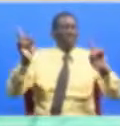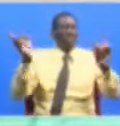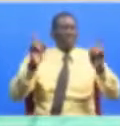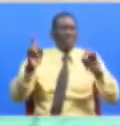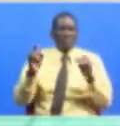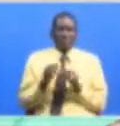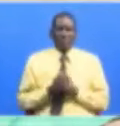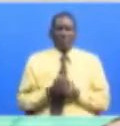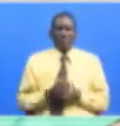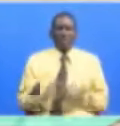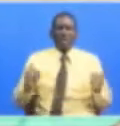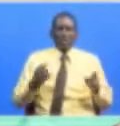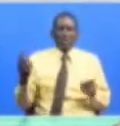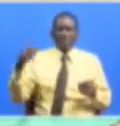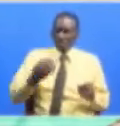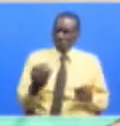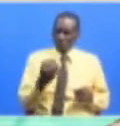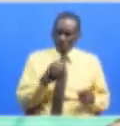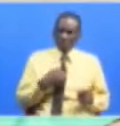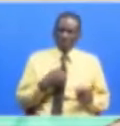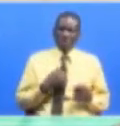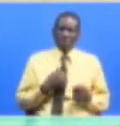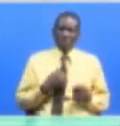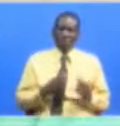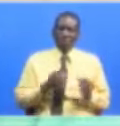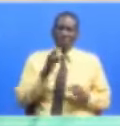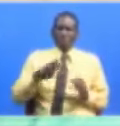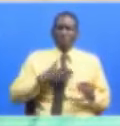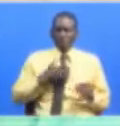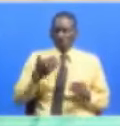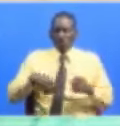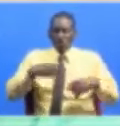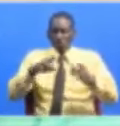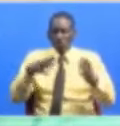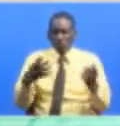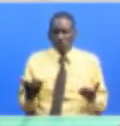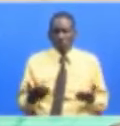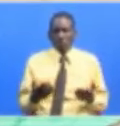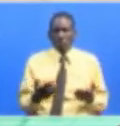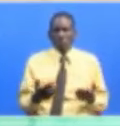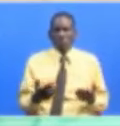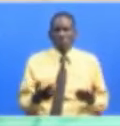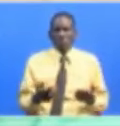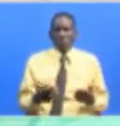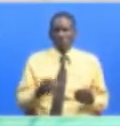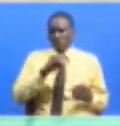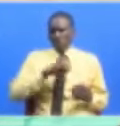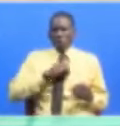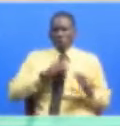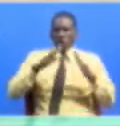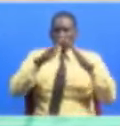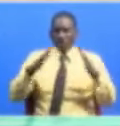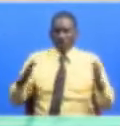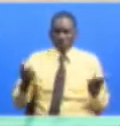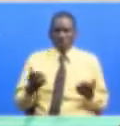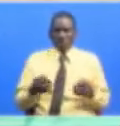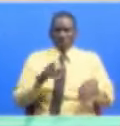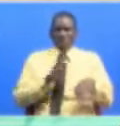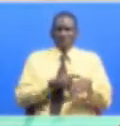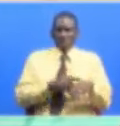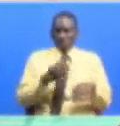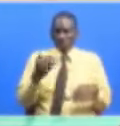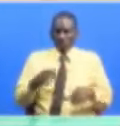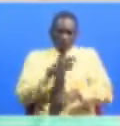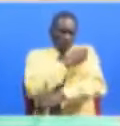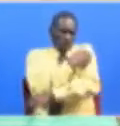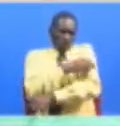hawajawahi kuja kuniuliza ama mtoto anaendeleaje. Mwenye nyumba na yeye, hata wakati